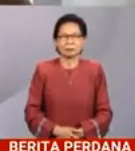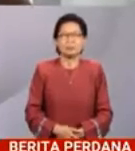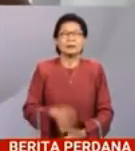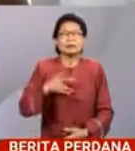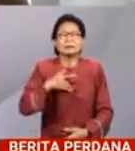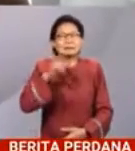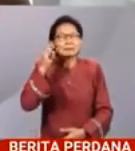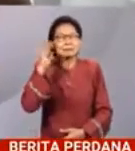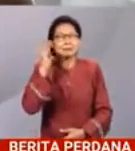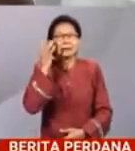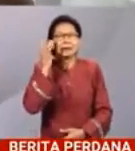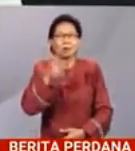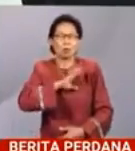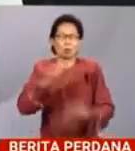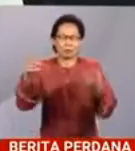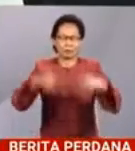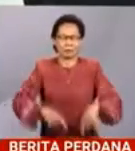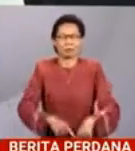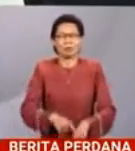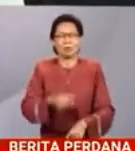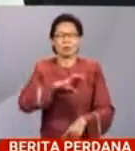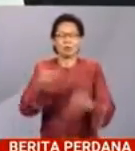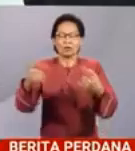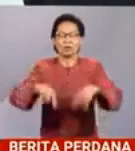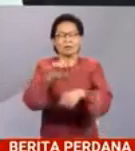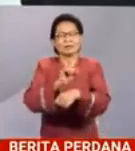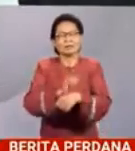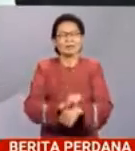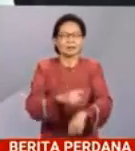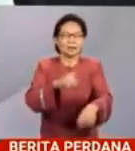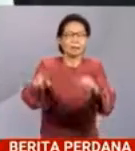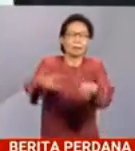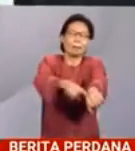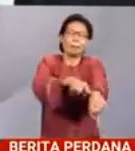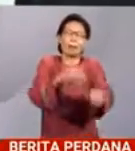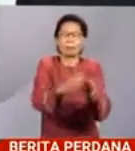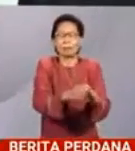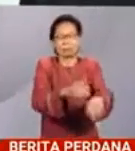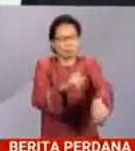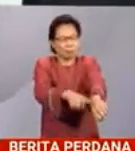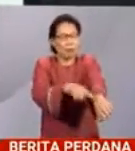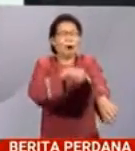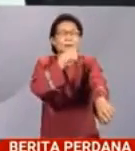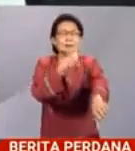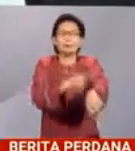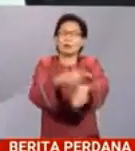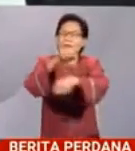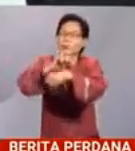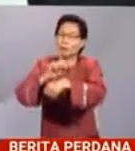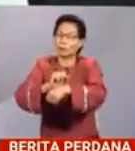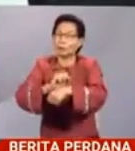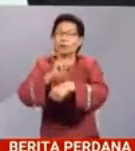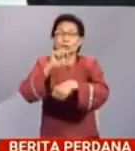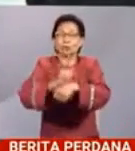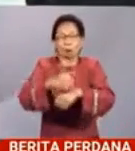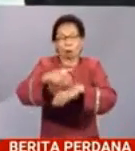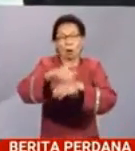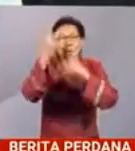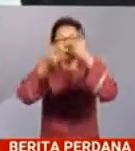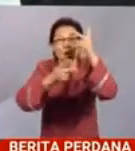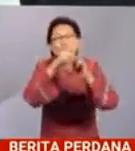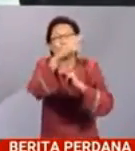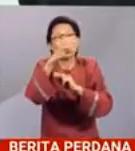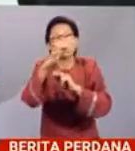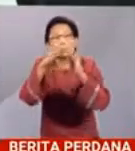kat daerah kami tadi. Jadi sepanjang penugasan tadi kita telah melawat lebih kurang 200 buah